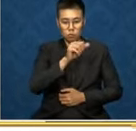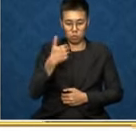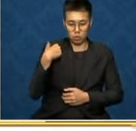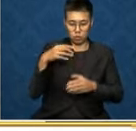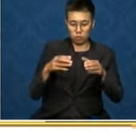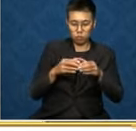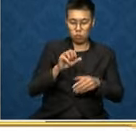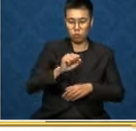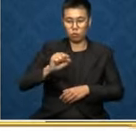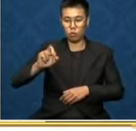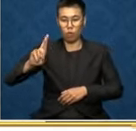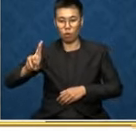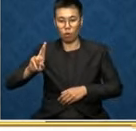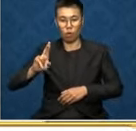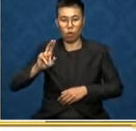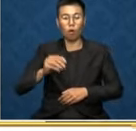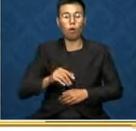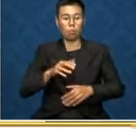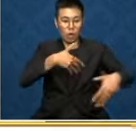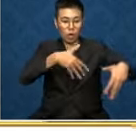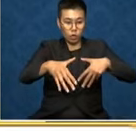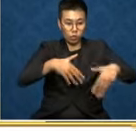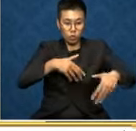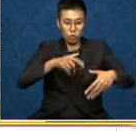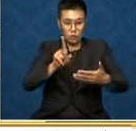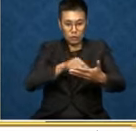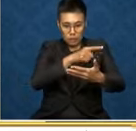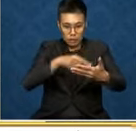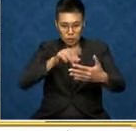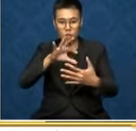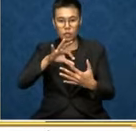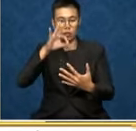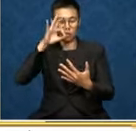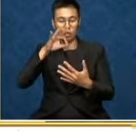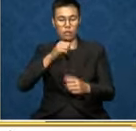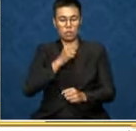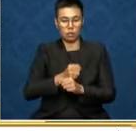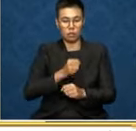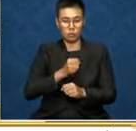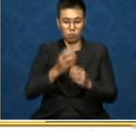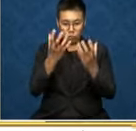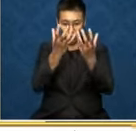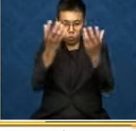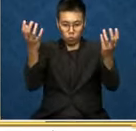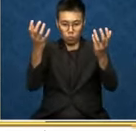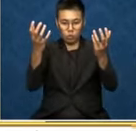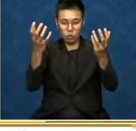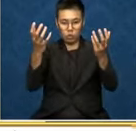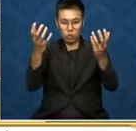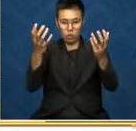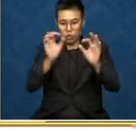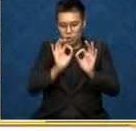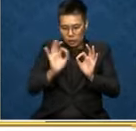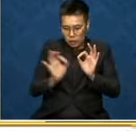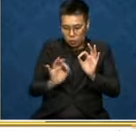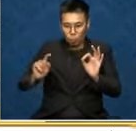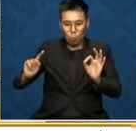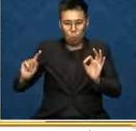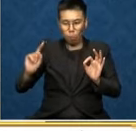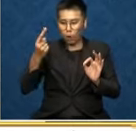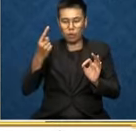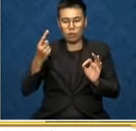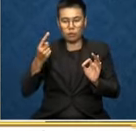ที่มาจากการเลือกตั้งโดยตรงของประชาชนซึ่งคำว่าการจัดทำรัฐธรรมนูญฉบับใหม่ทั้งฉบับมีข้อสังเกตว่า